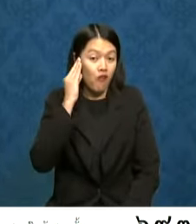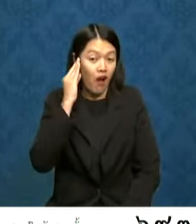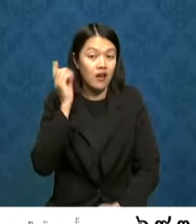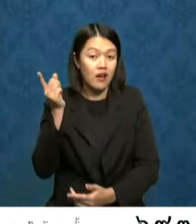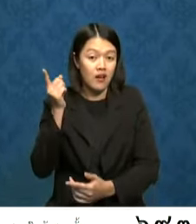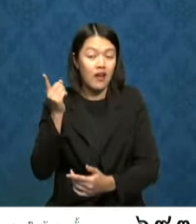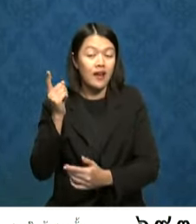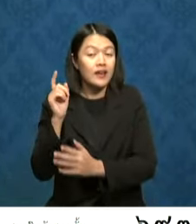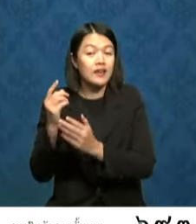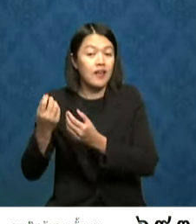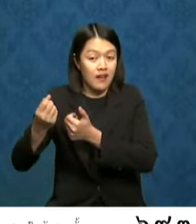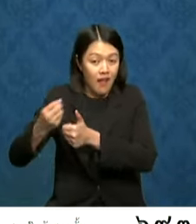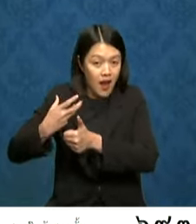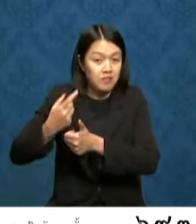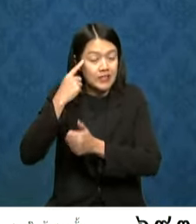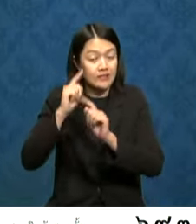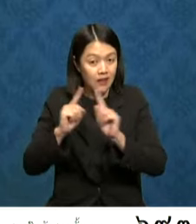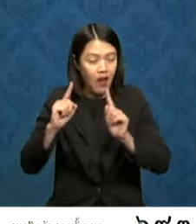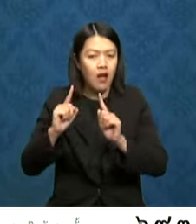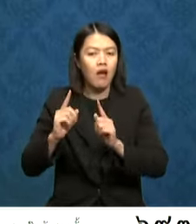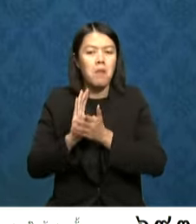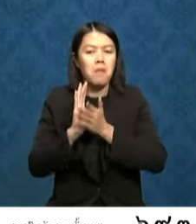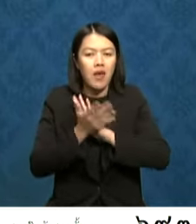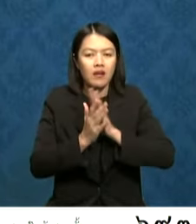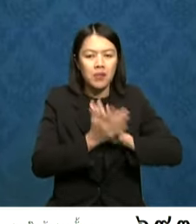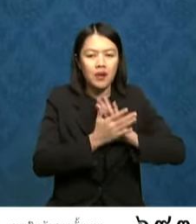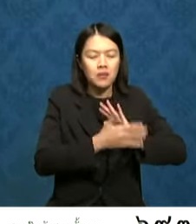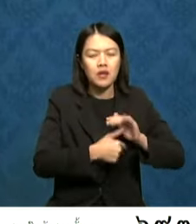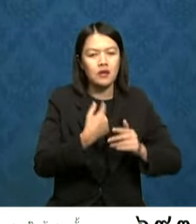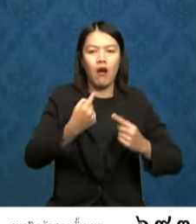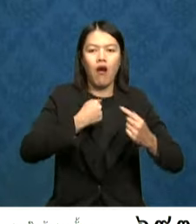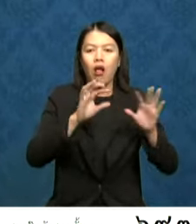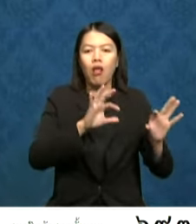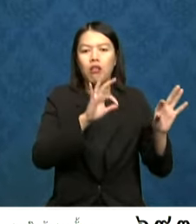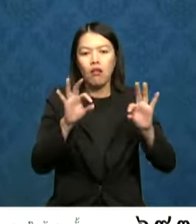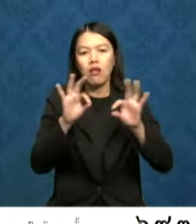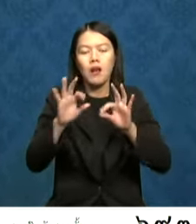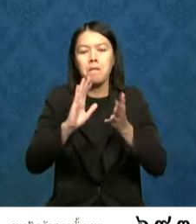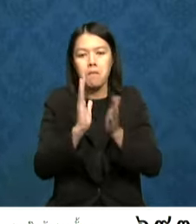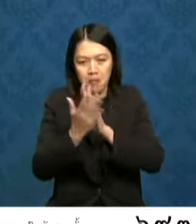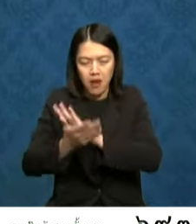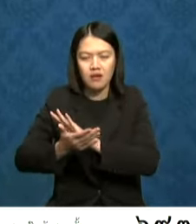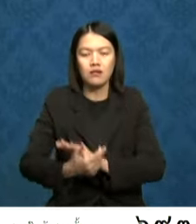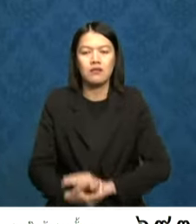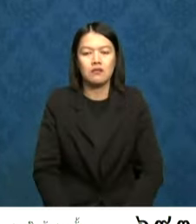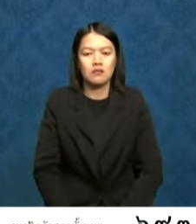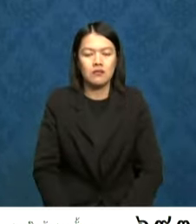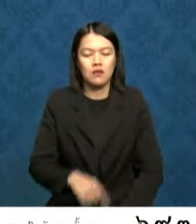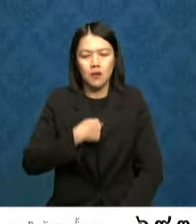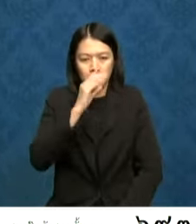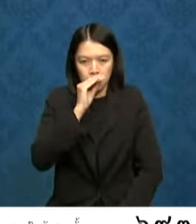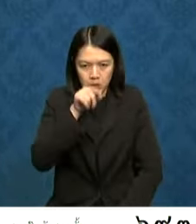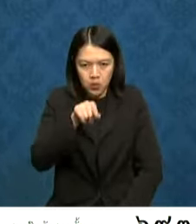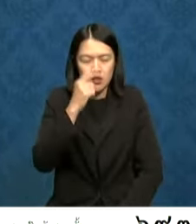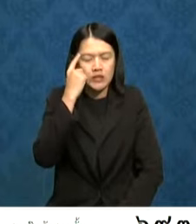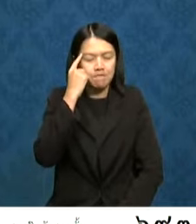ตาฟังความเห็นต่างนะคะเก็เลยเปลี่ยนตามมาเรื่อยๆพอมีคนทักทวงก็เลยเปลี่ยนตามเพราะเจริงสิ่งที่เราพูดเนี่ยมันไม่